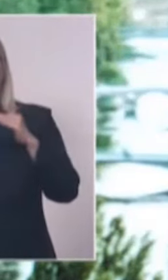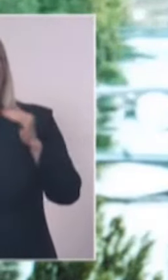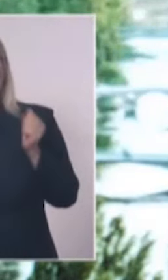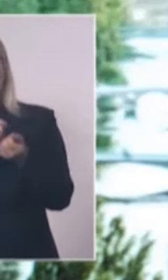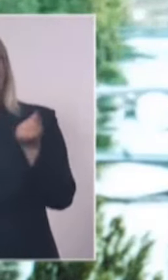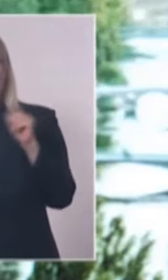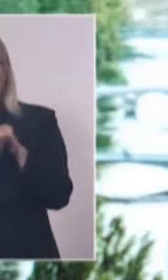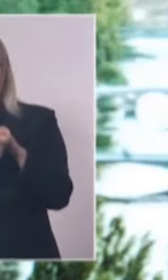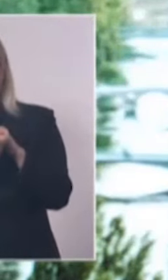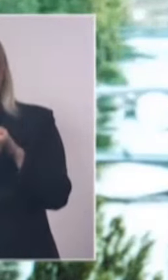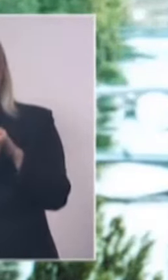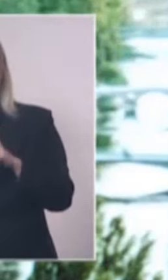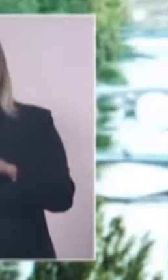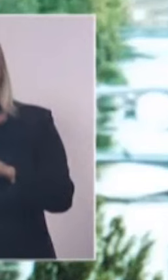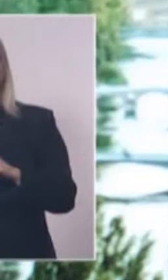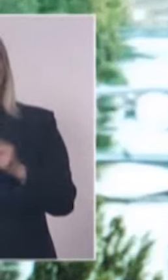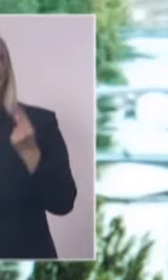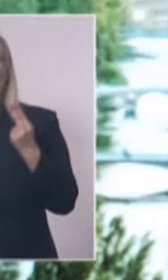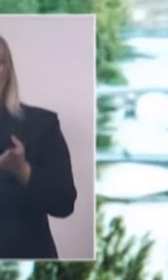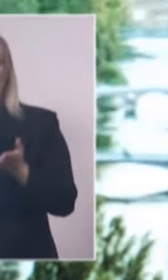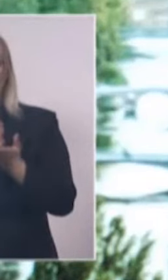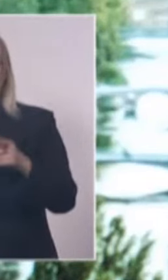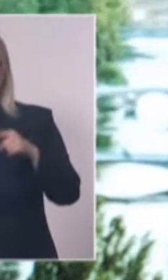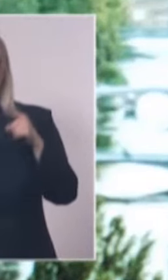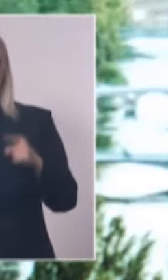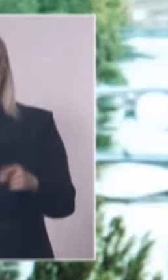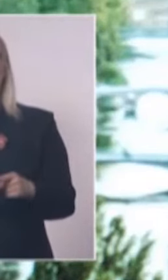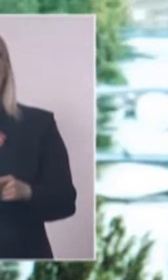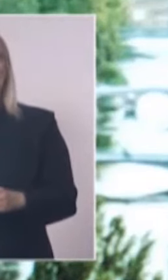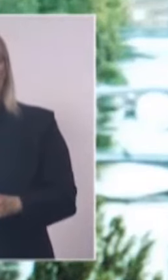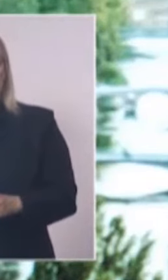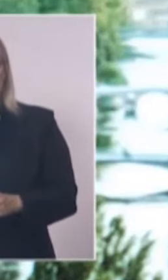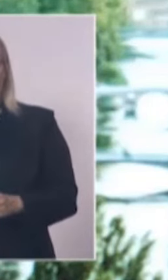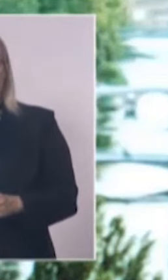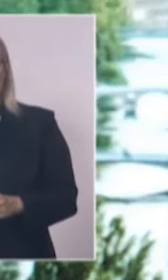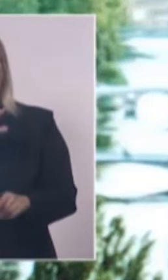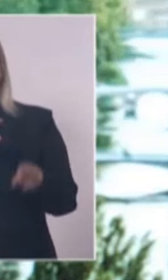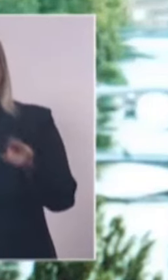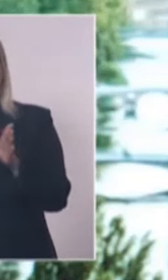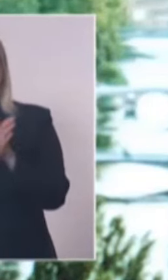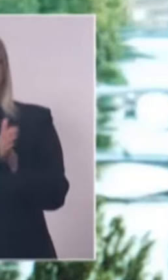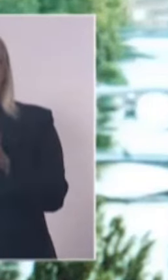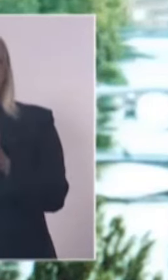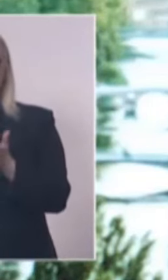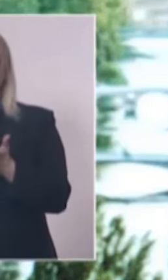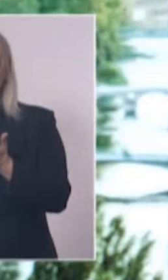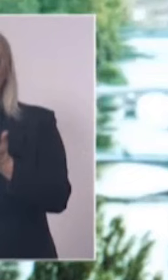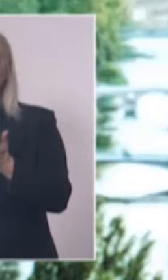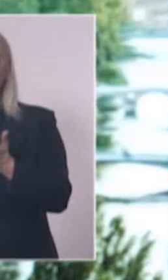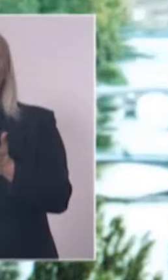реформи, европските вредности да бидат дел од нашето секојдневие, но истовремено да